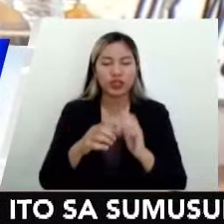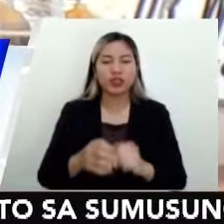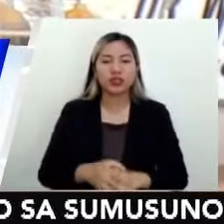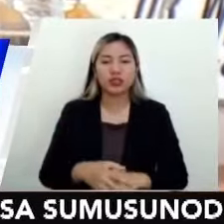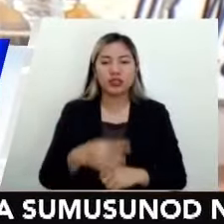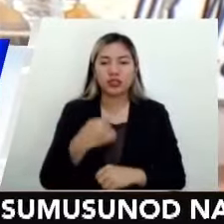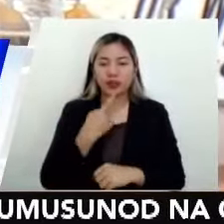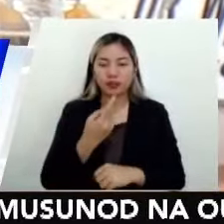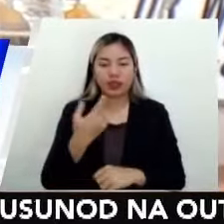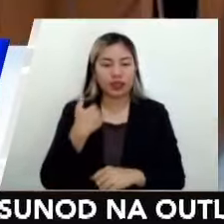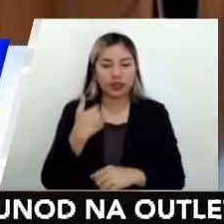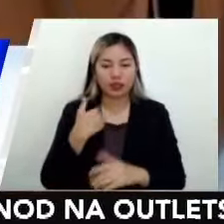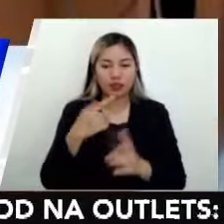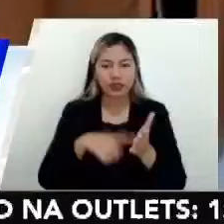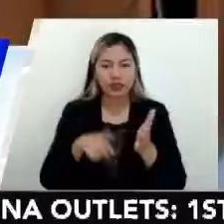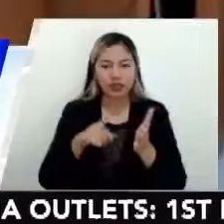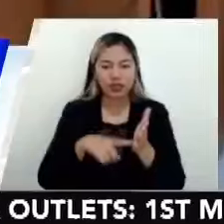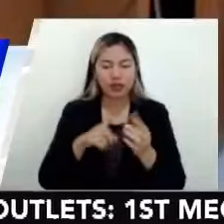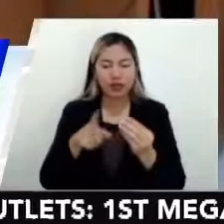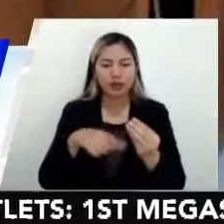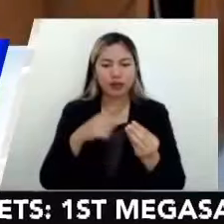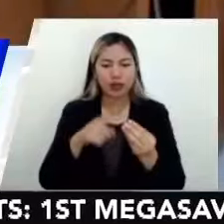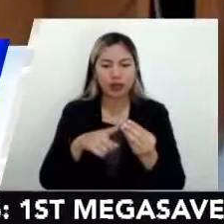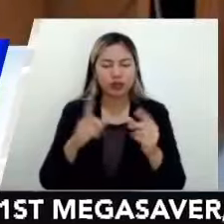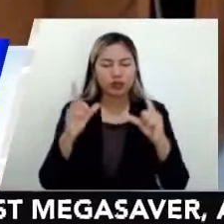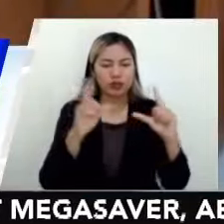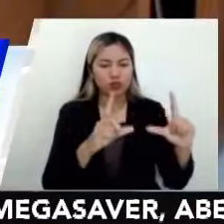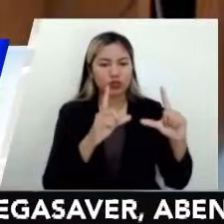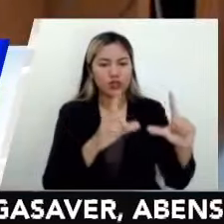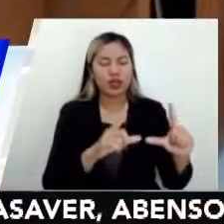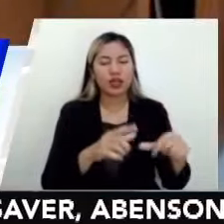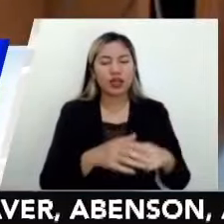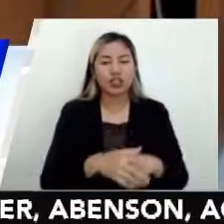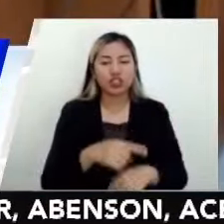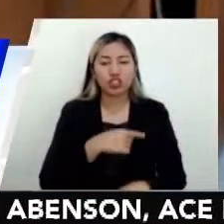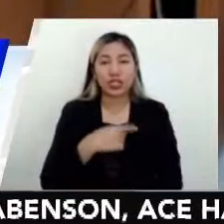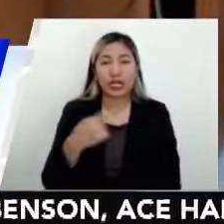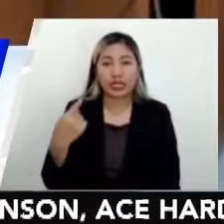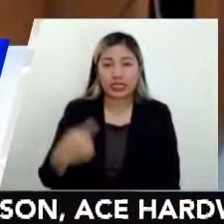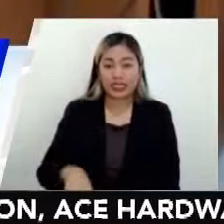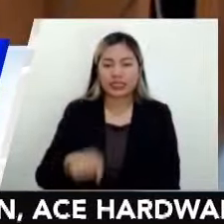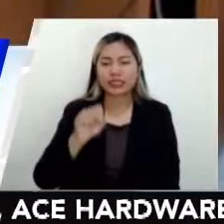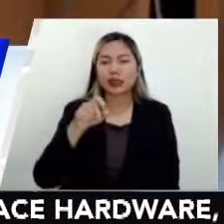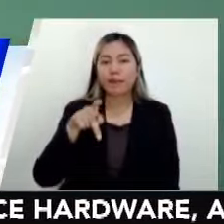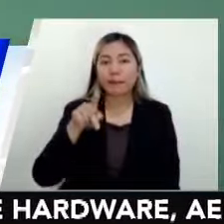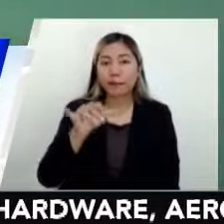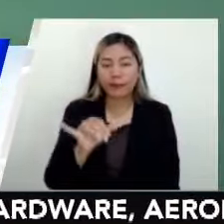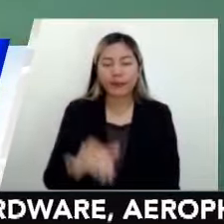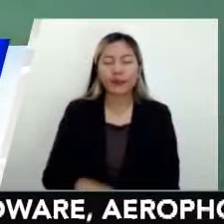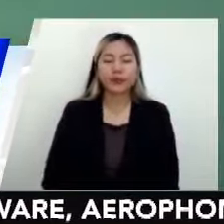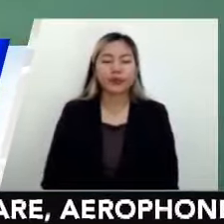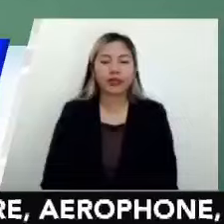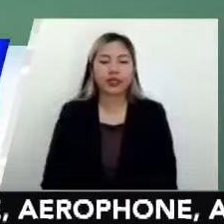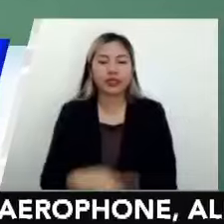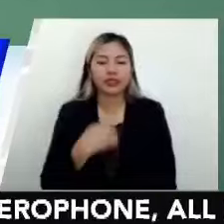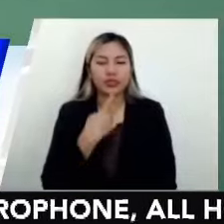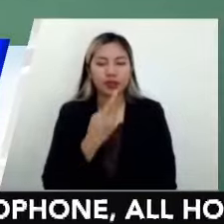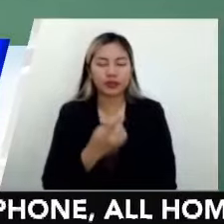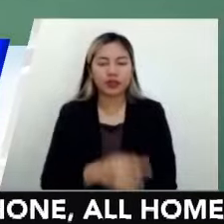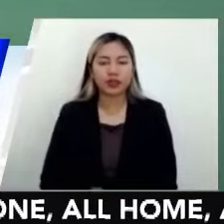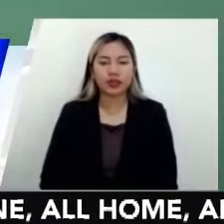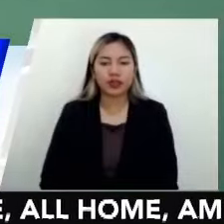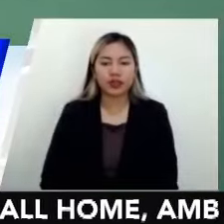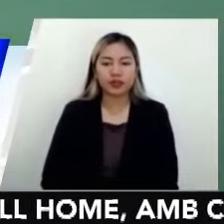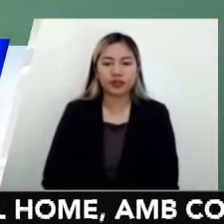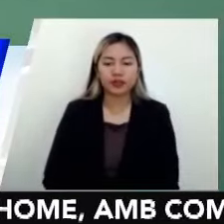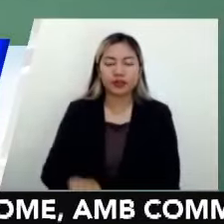NSC ang tungkol sa aligasyon na Chinese spy si Guo. Sabi ni Anyo, hindi credible si Xie Jinjiang na isang